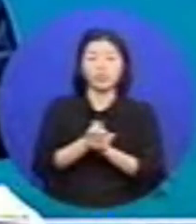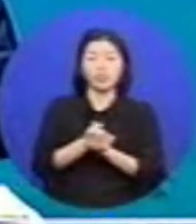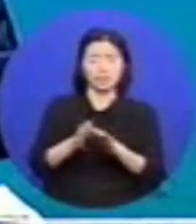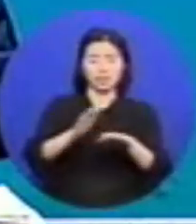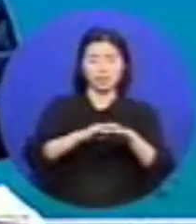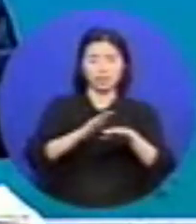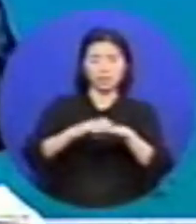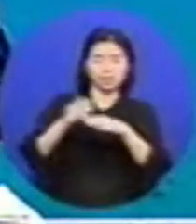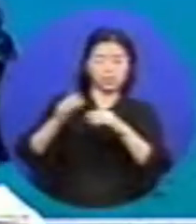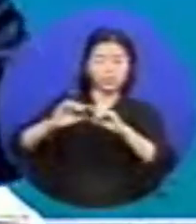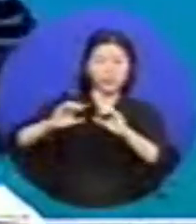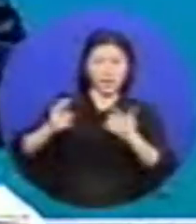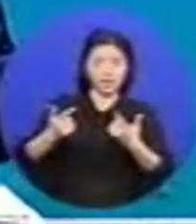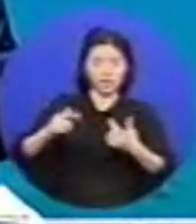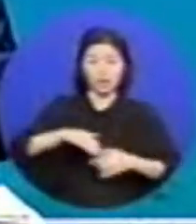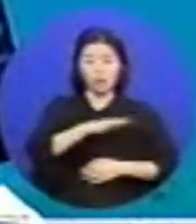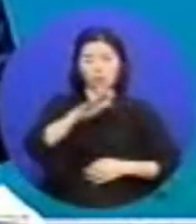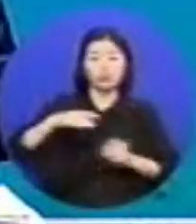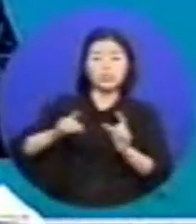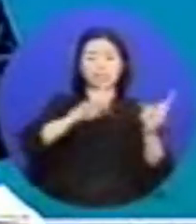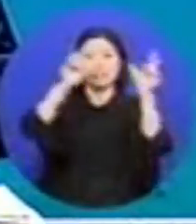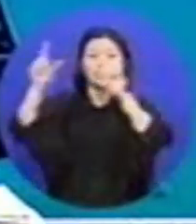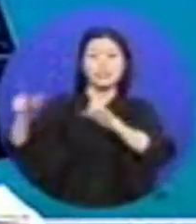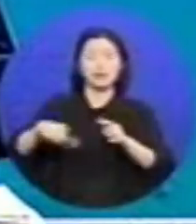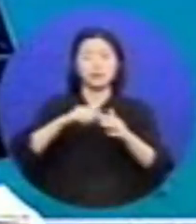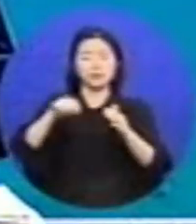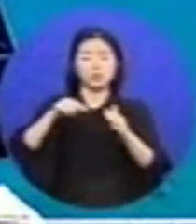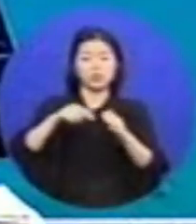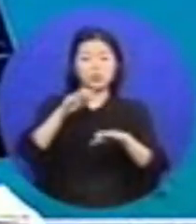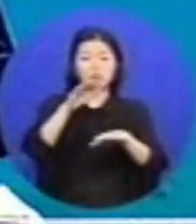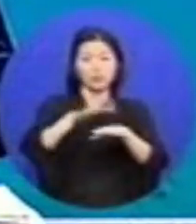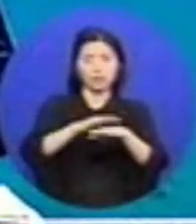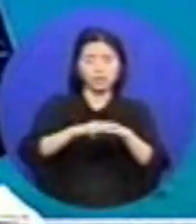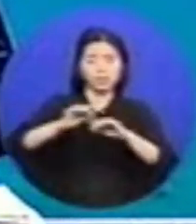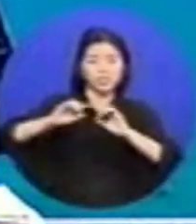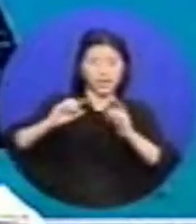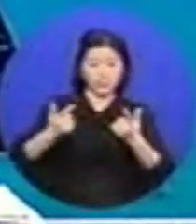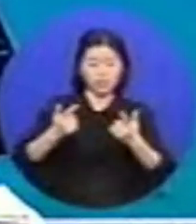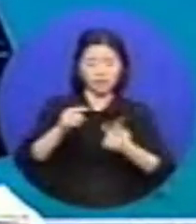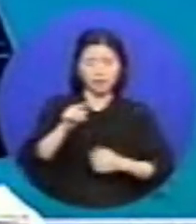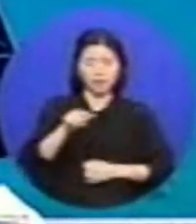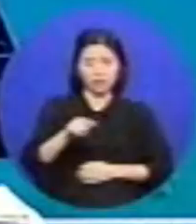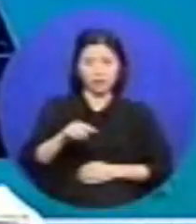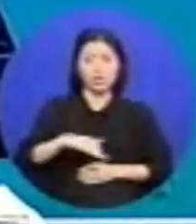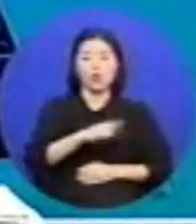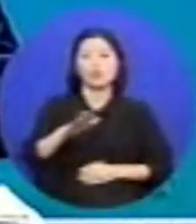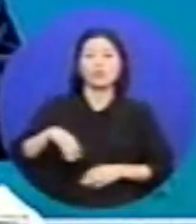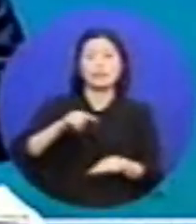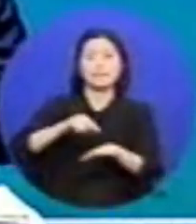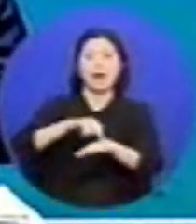건드리지 않은 우리의 삶 속에서 건드리지 않는 것이 우리의 마음이에요.